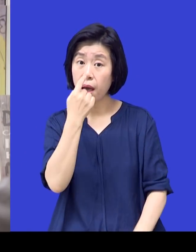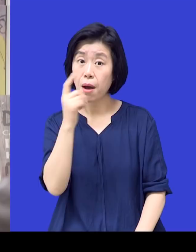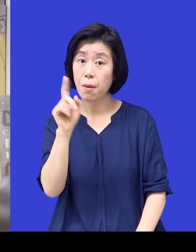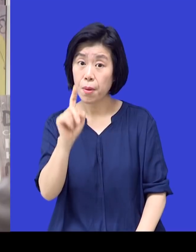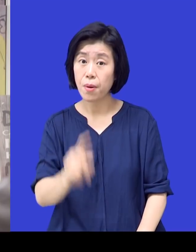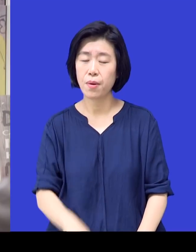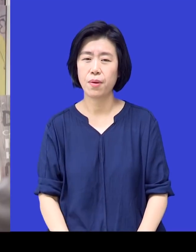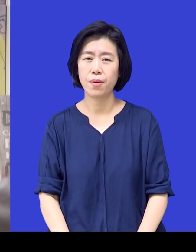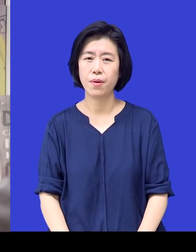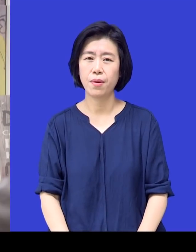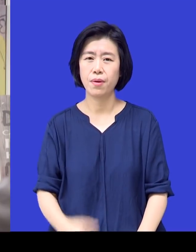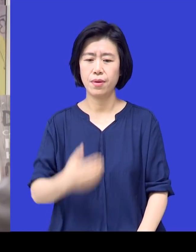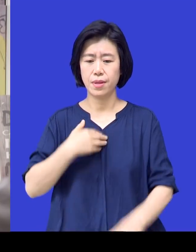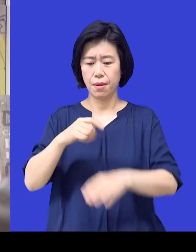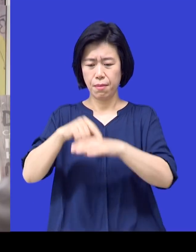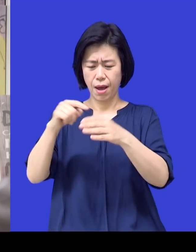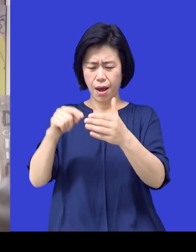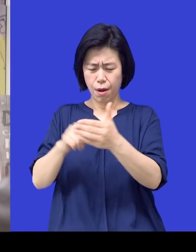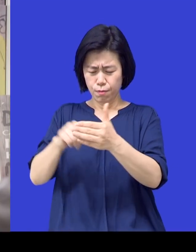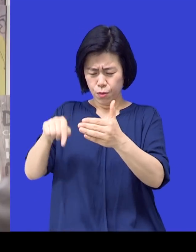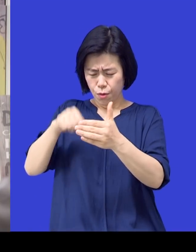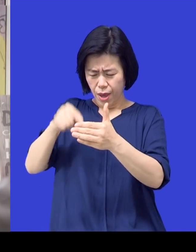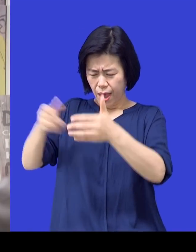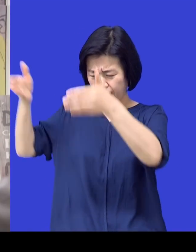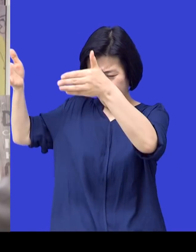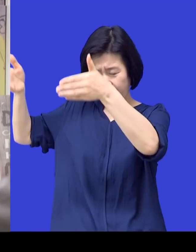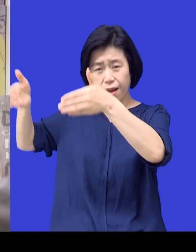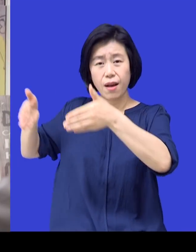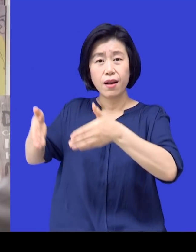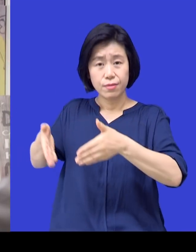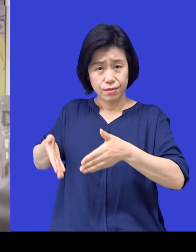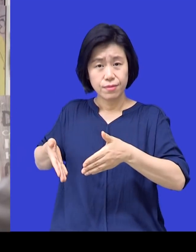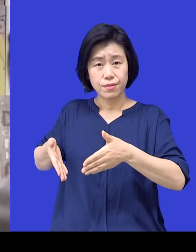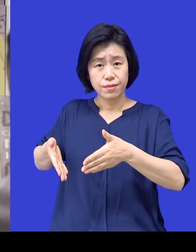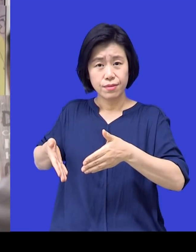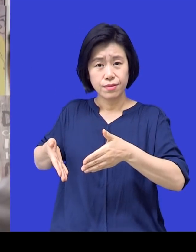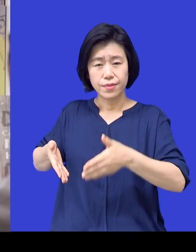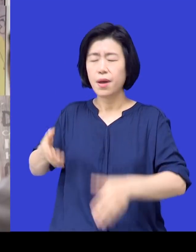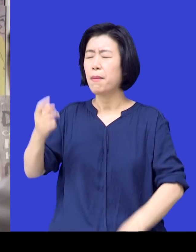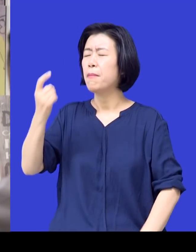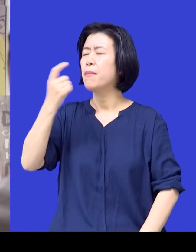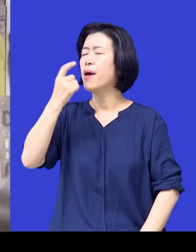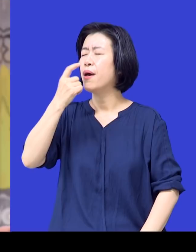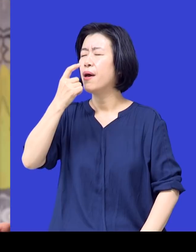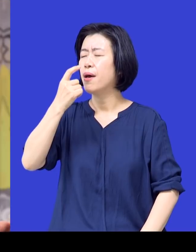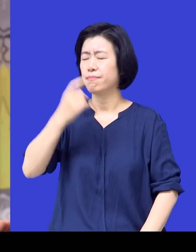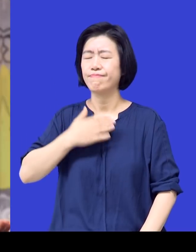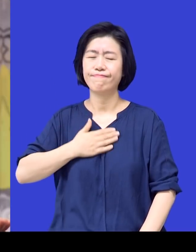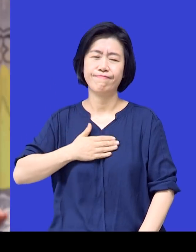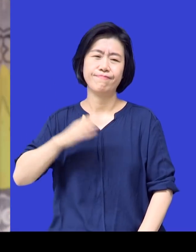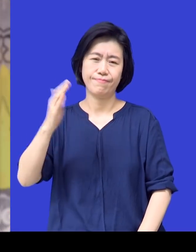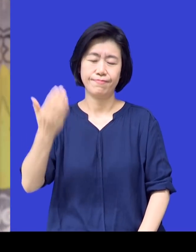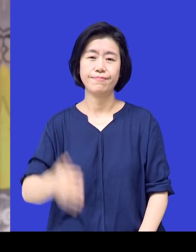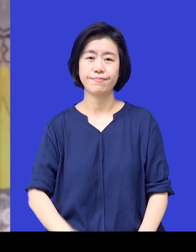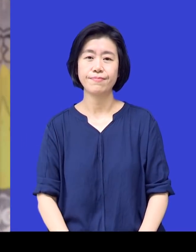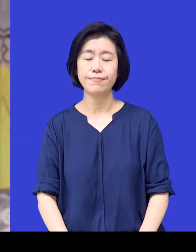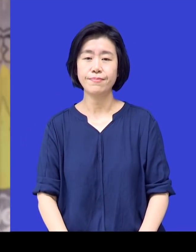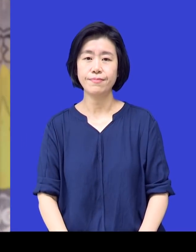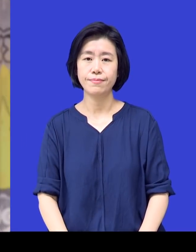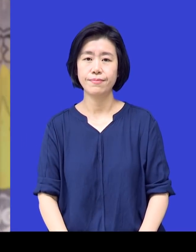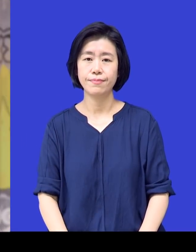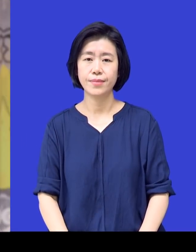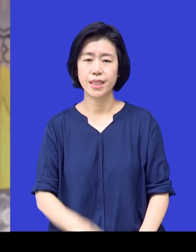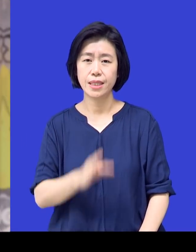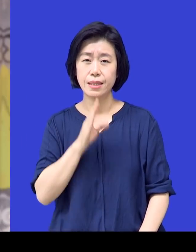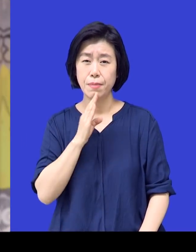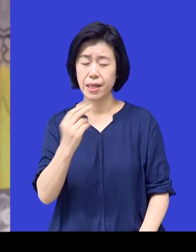저의 마음속에 하나님이 저에게 향하신 그 마음을 배우게 하시는 거예요. 자, 한 생명이